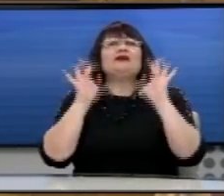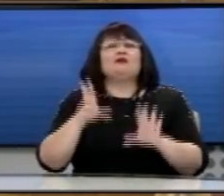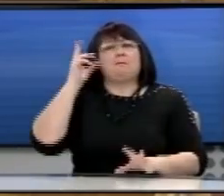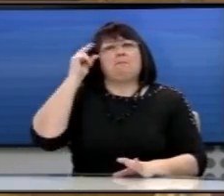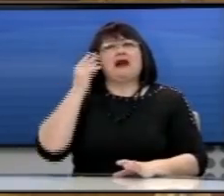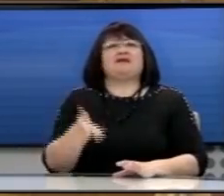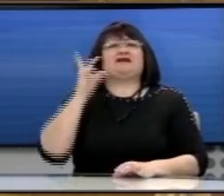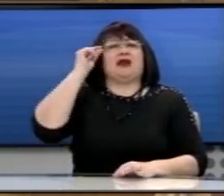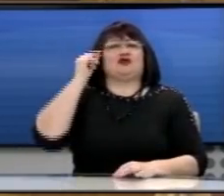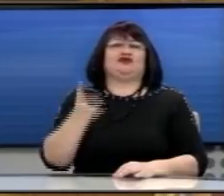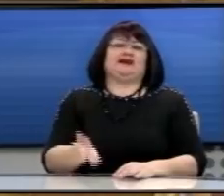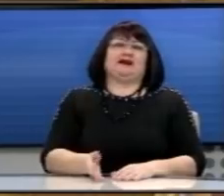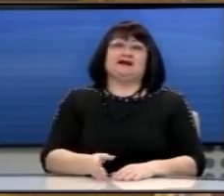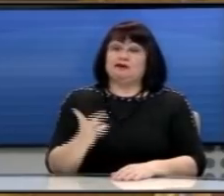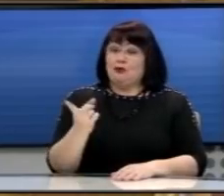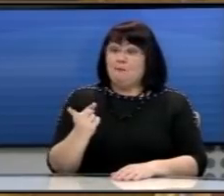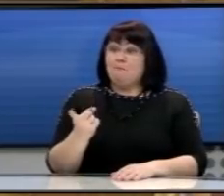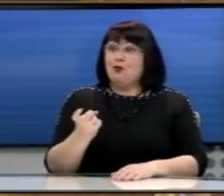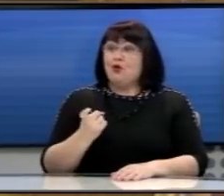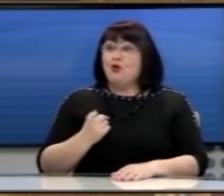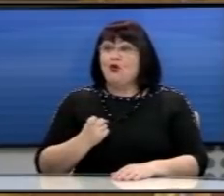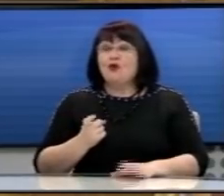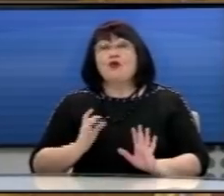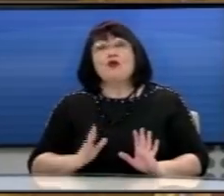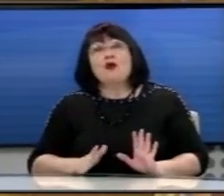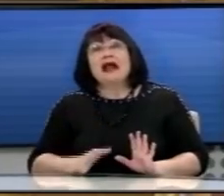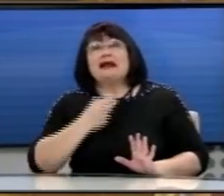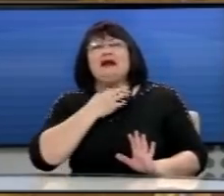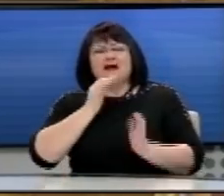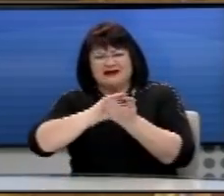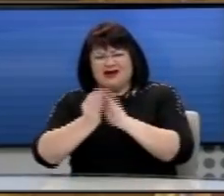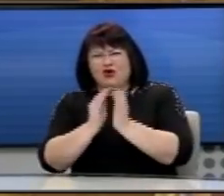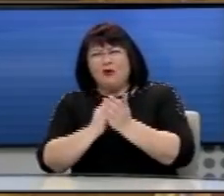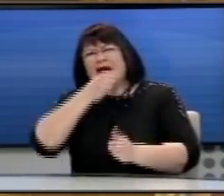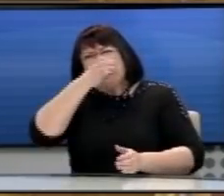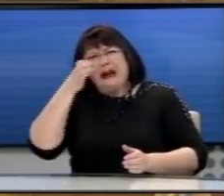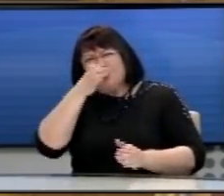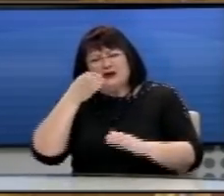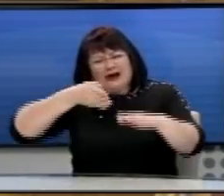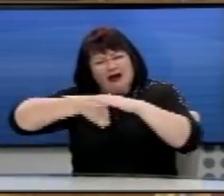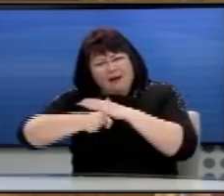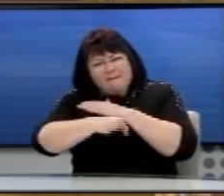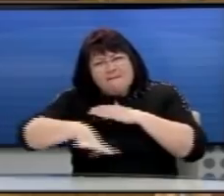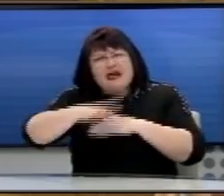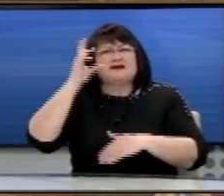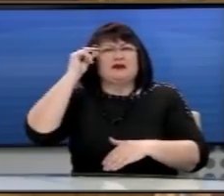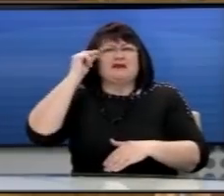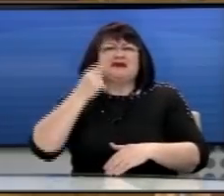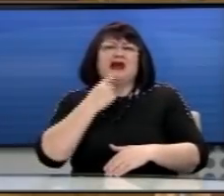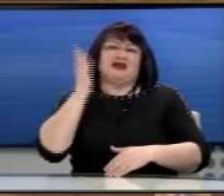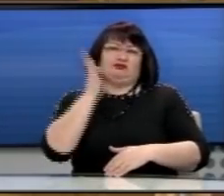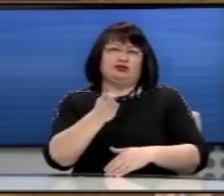Προκαλείτε το λαό και την νεολαία όταν μιλάτε για την ανάγκη καταπολέμησης των κυκλωμάτων ναρκωτικών που δρούν σε αυτούς τους